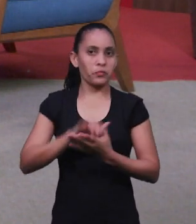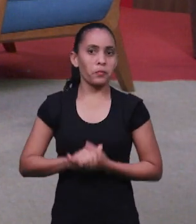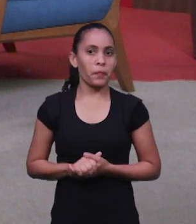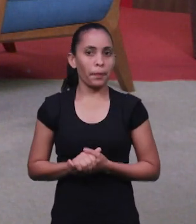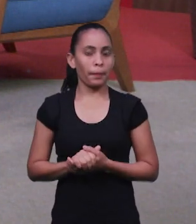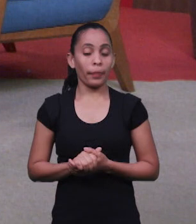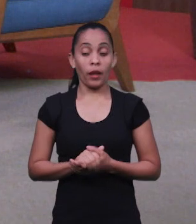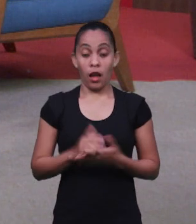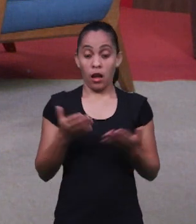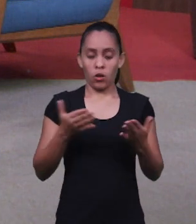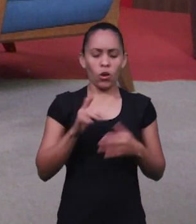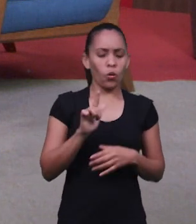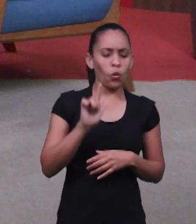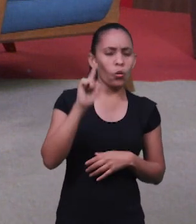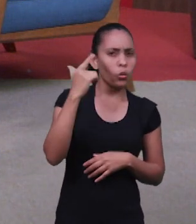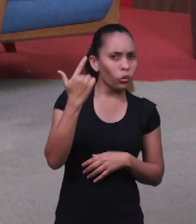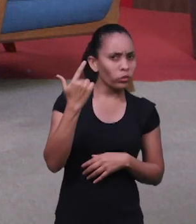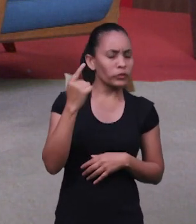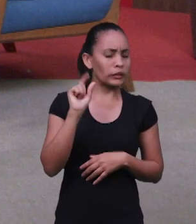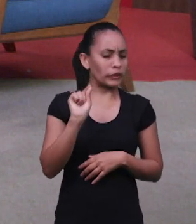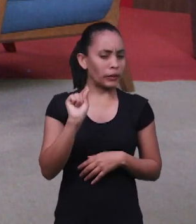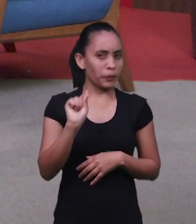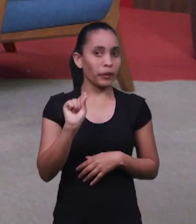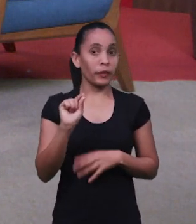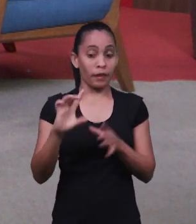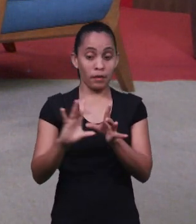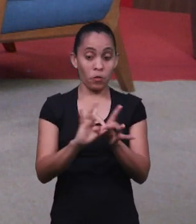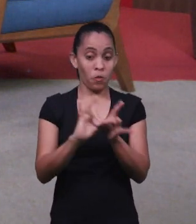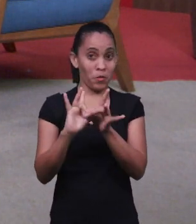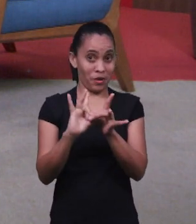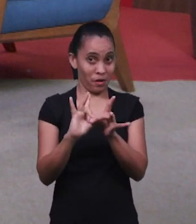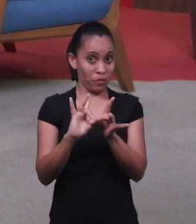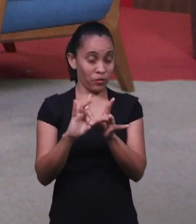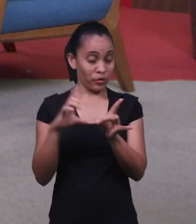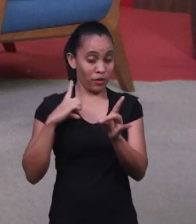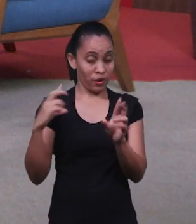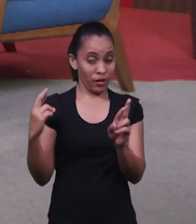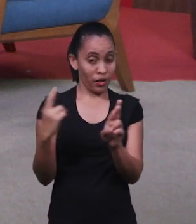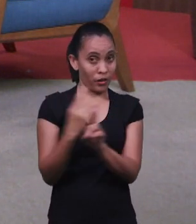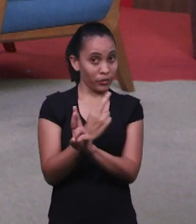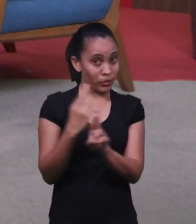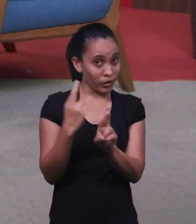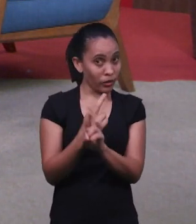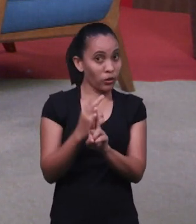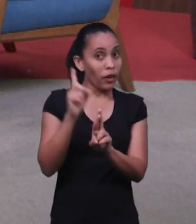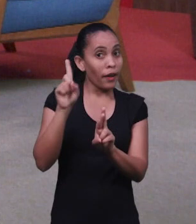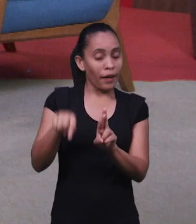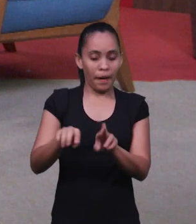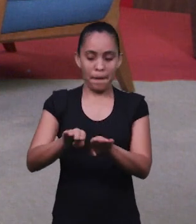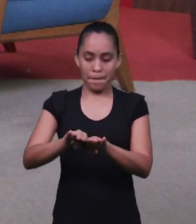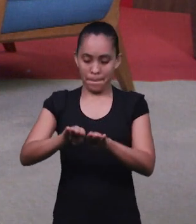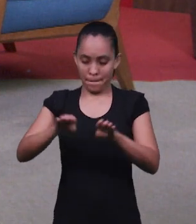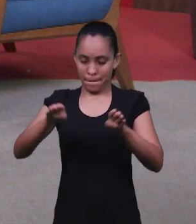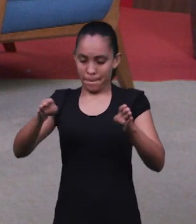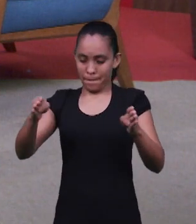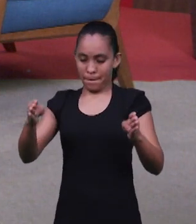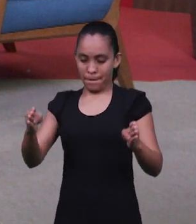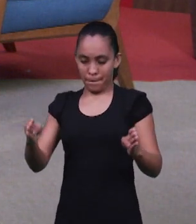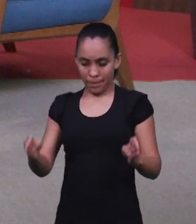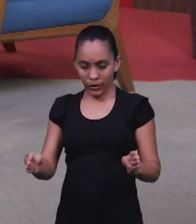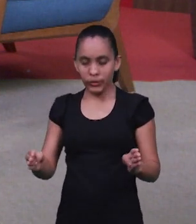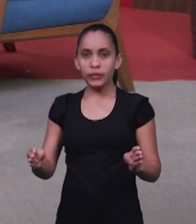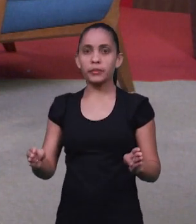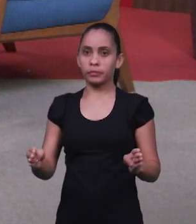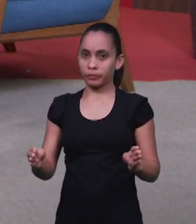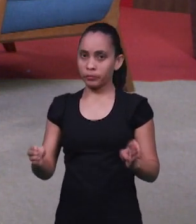Oui, un autre aspect lié à la communion, c'est la table. La table parle aussi de la